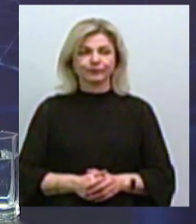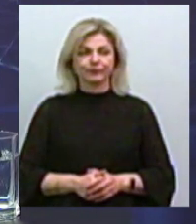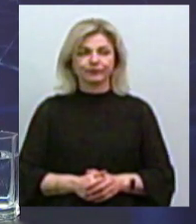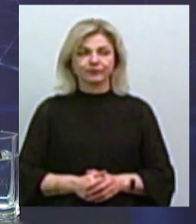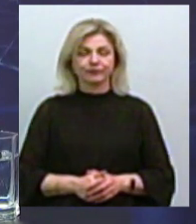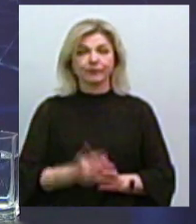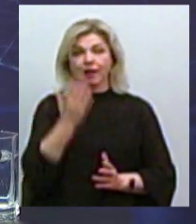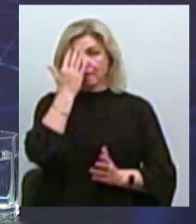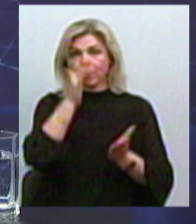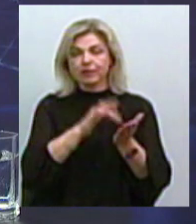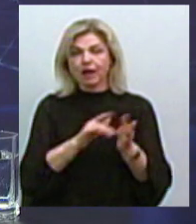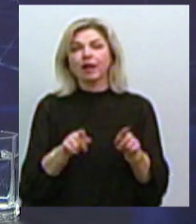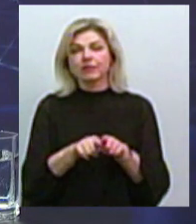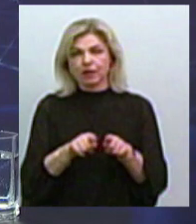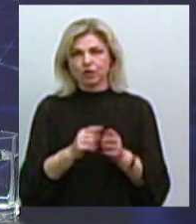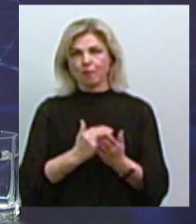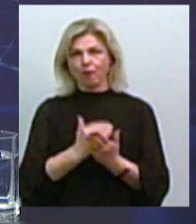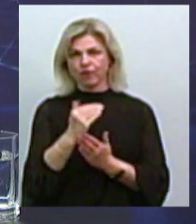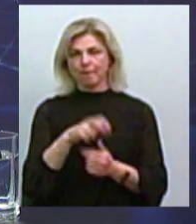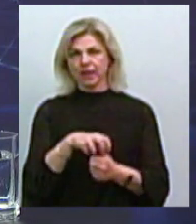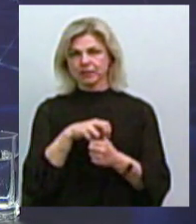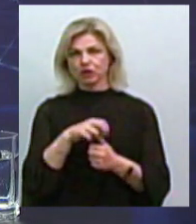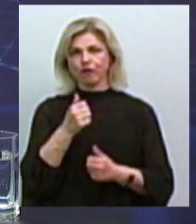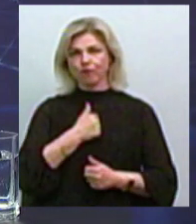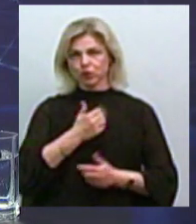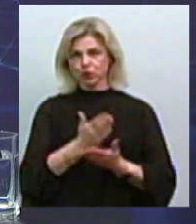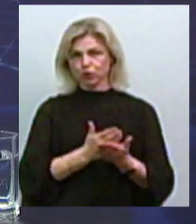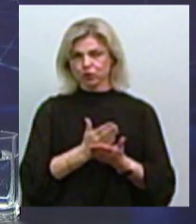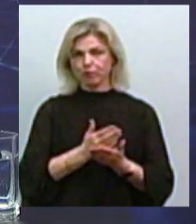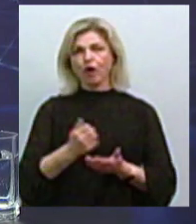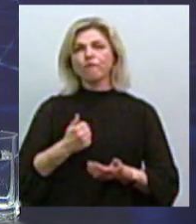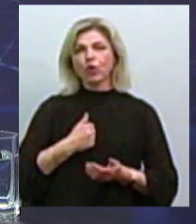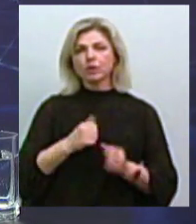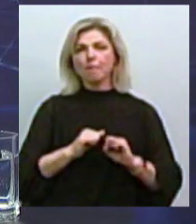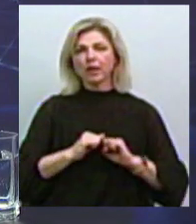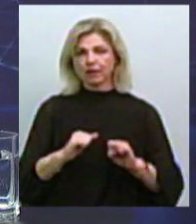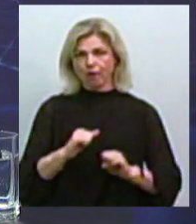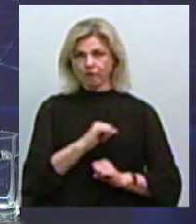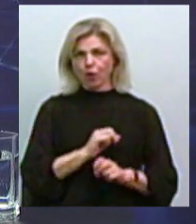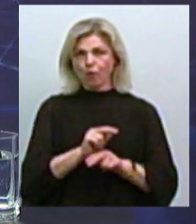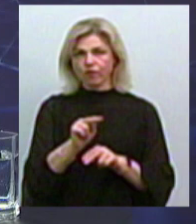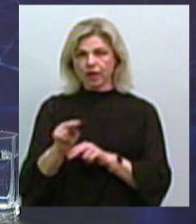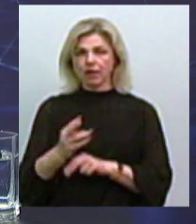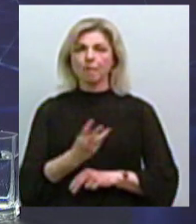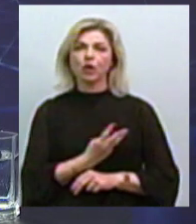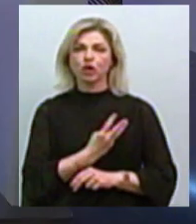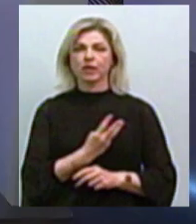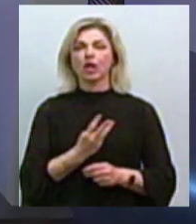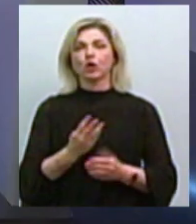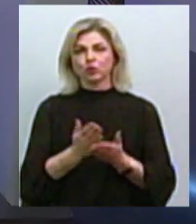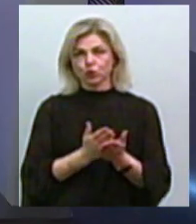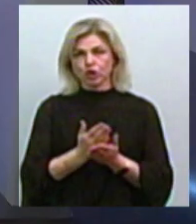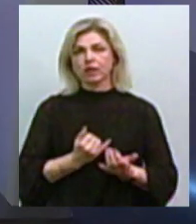Мета теж підняття престижу військової служби, військово-патріотичне виховання, бажання служити на благо